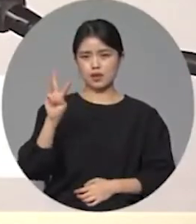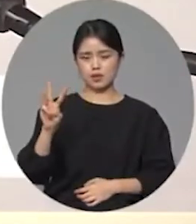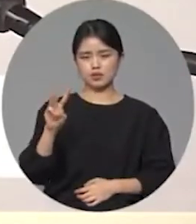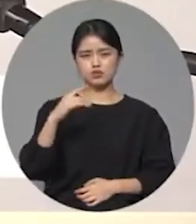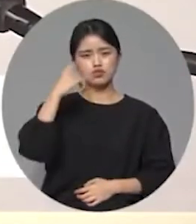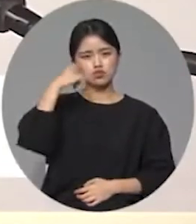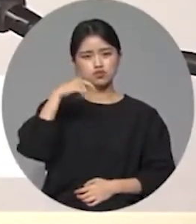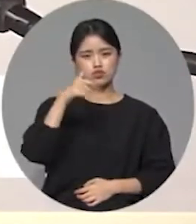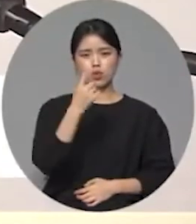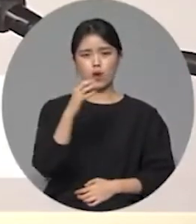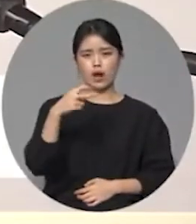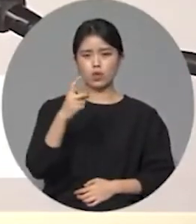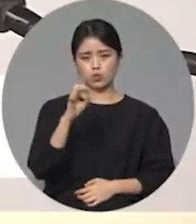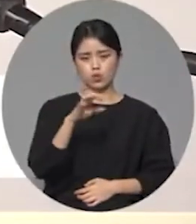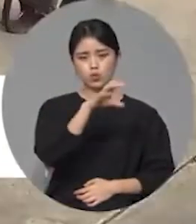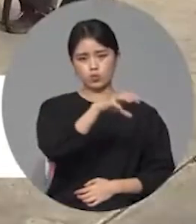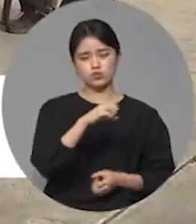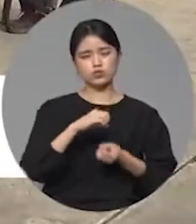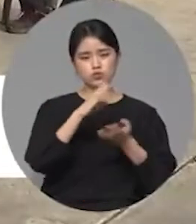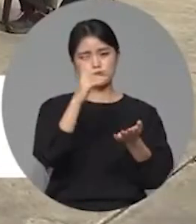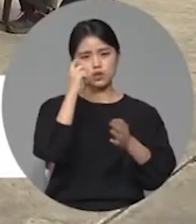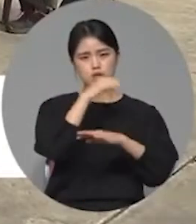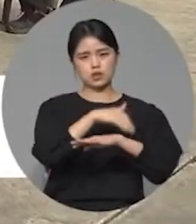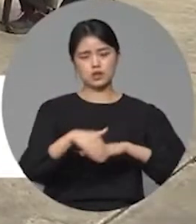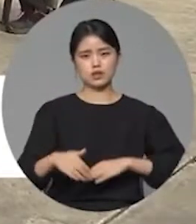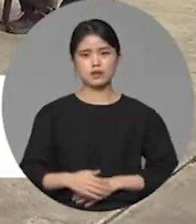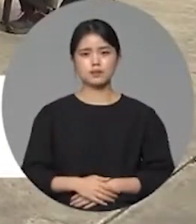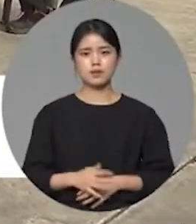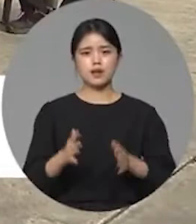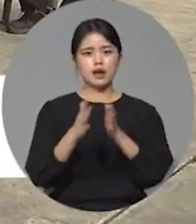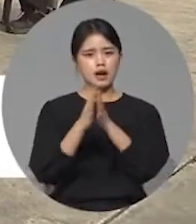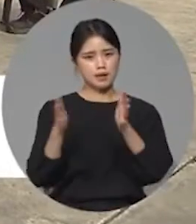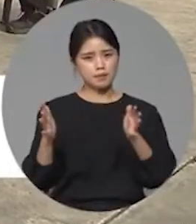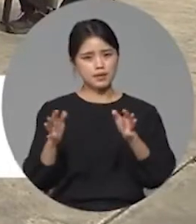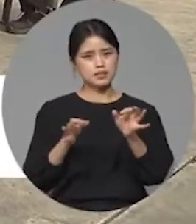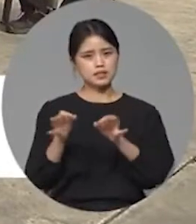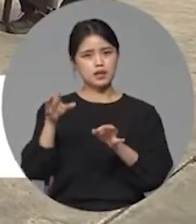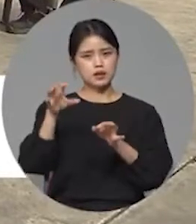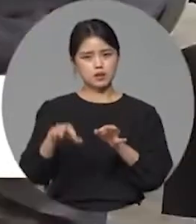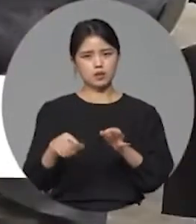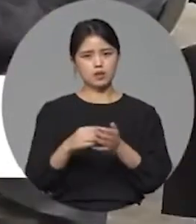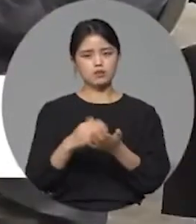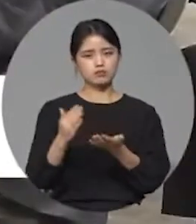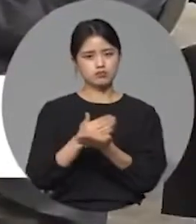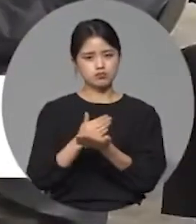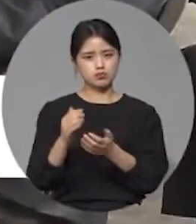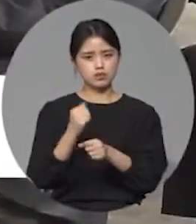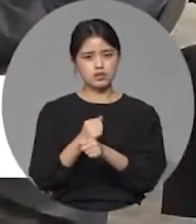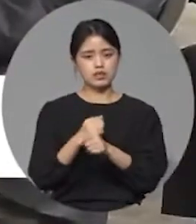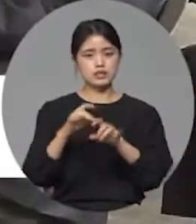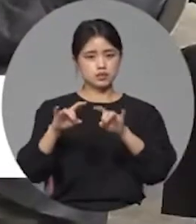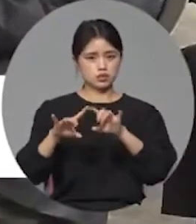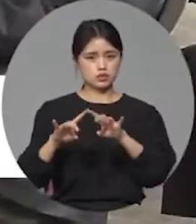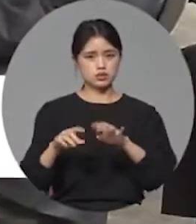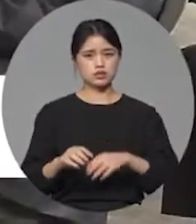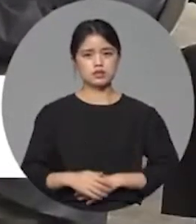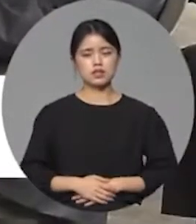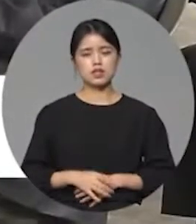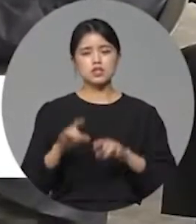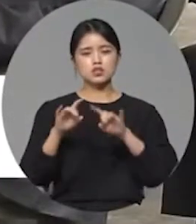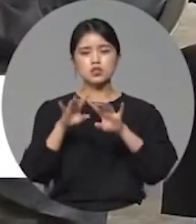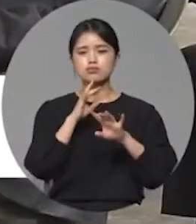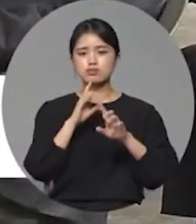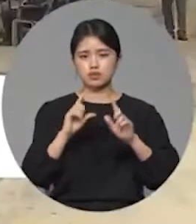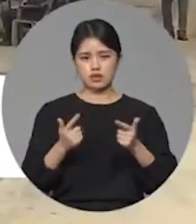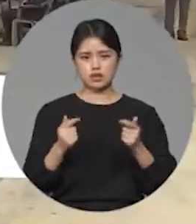중국 광동성 포산시로 수출한다고 밝혔습니다. 아파트와 상가에 분산형 전원으로 설치되는 연료 전지는 전기뿐